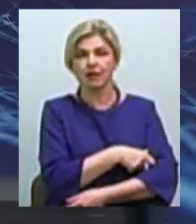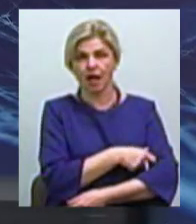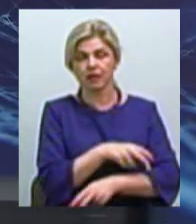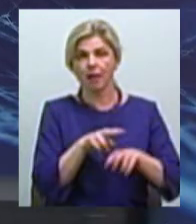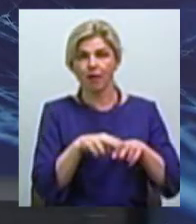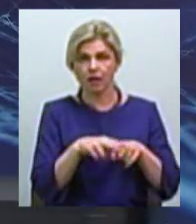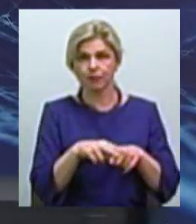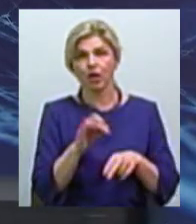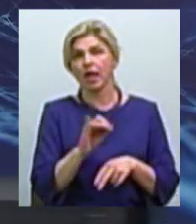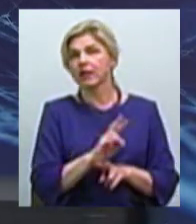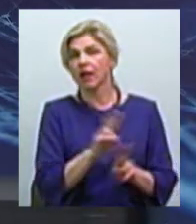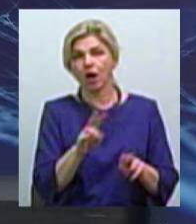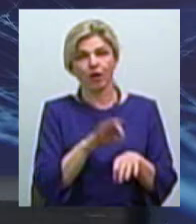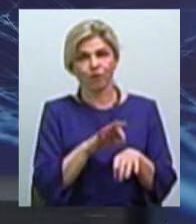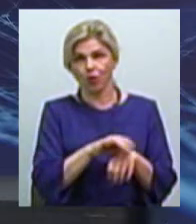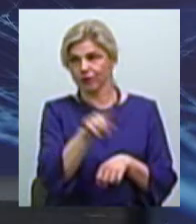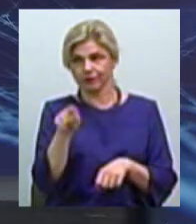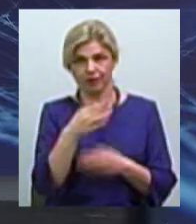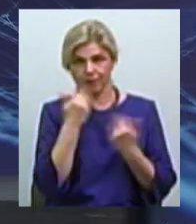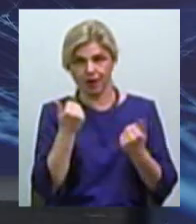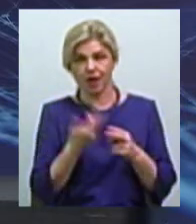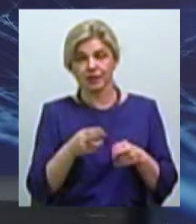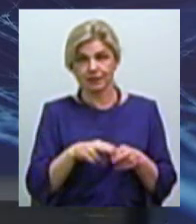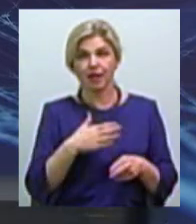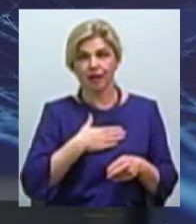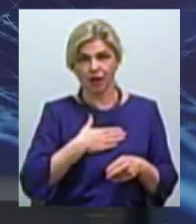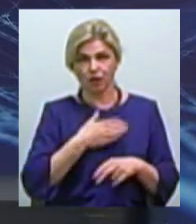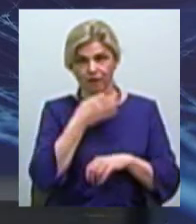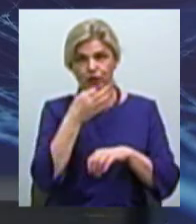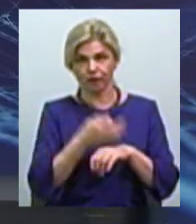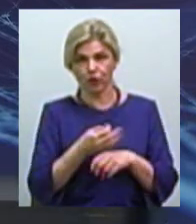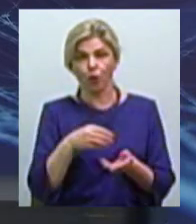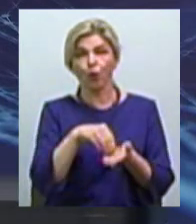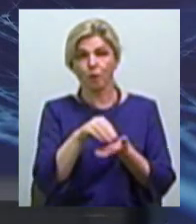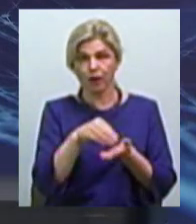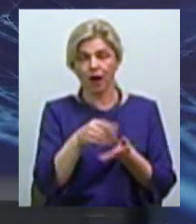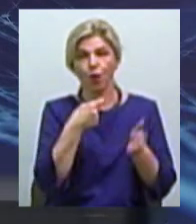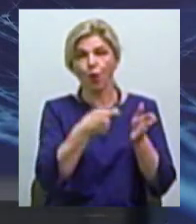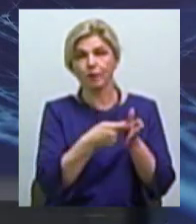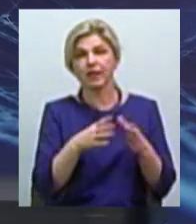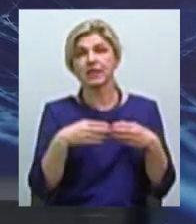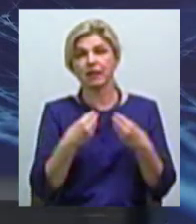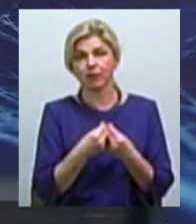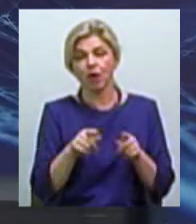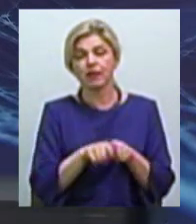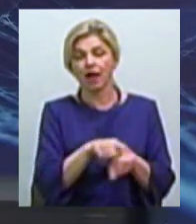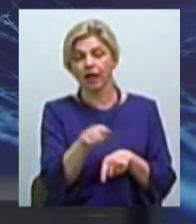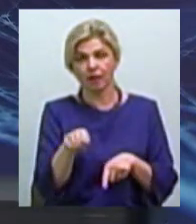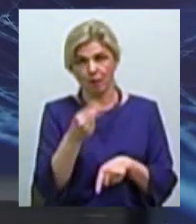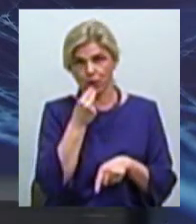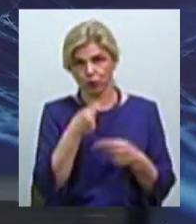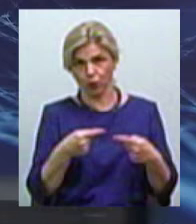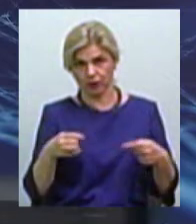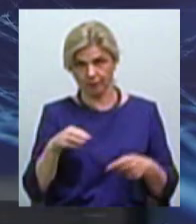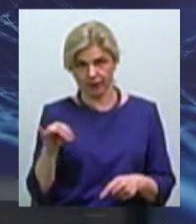якимось захворюванням. Це вже наша відповідальність – купляти і кормити свою сім'ю такими продуктами чи ні.